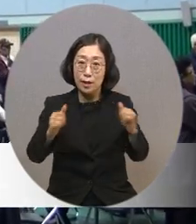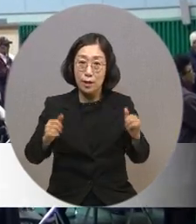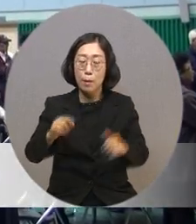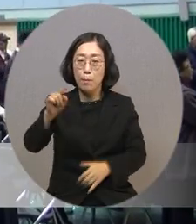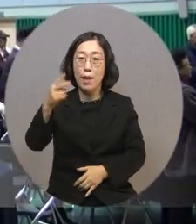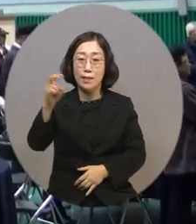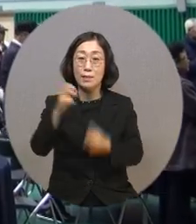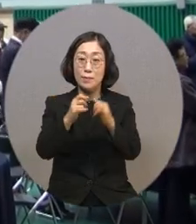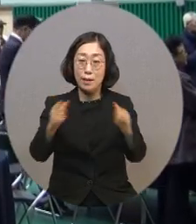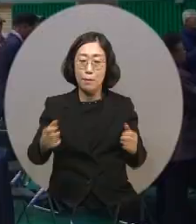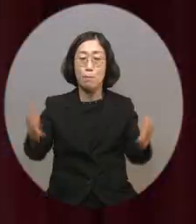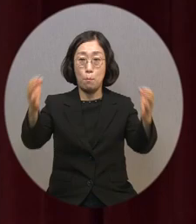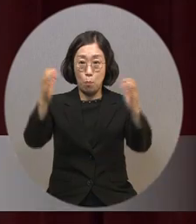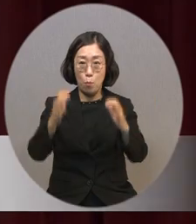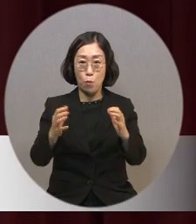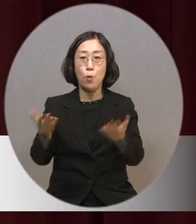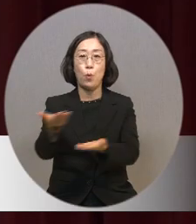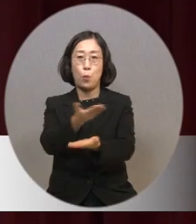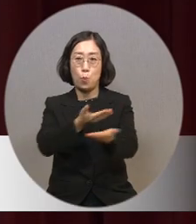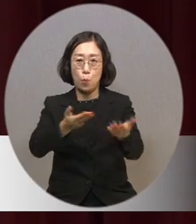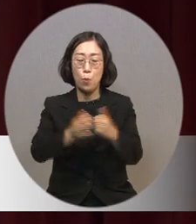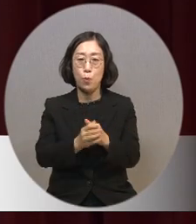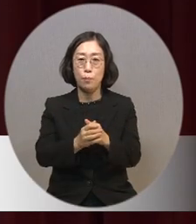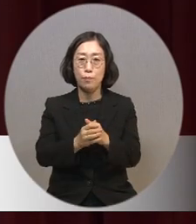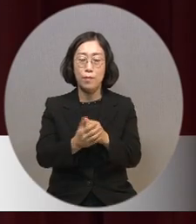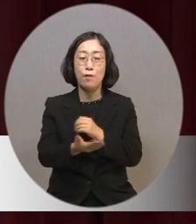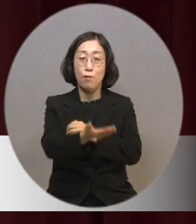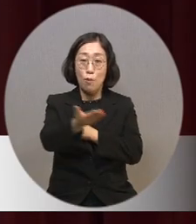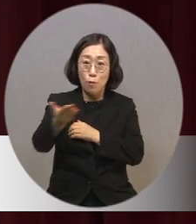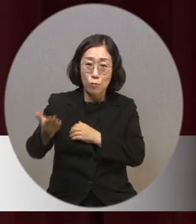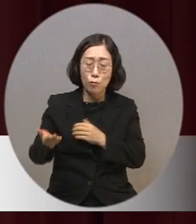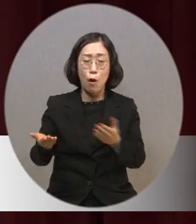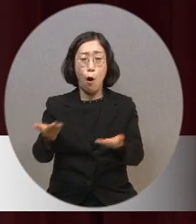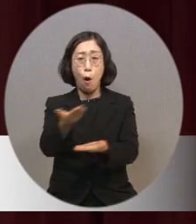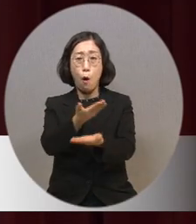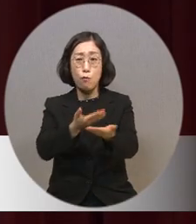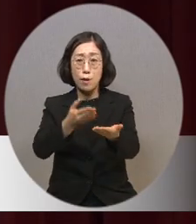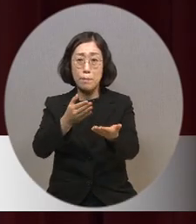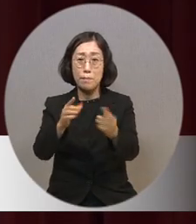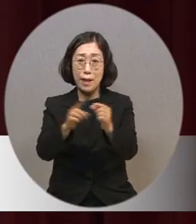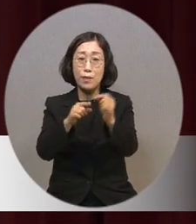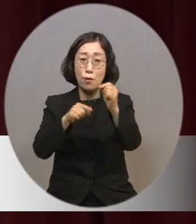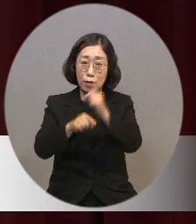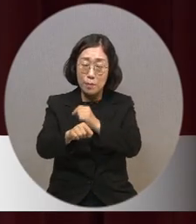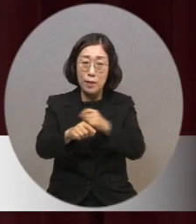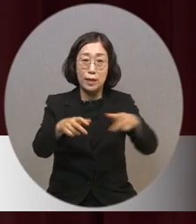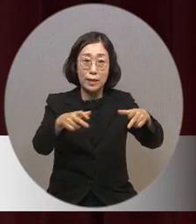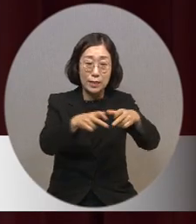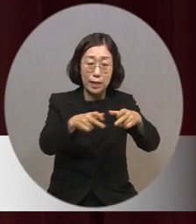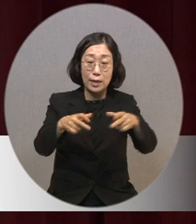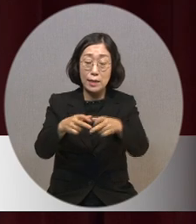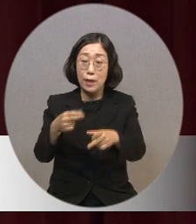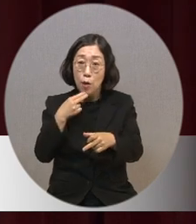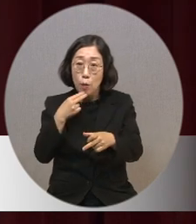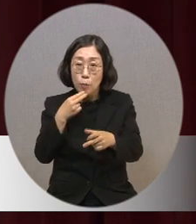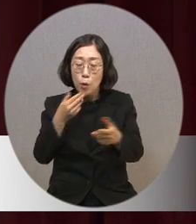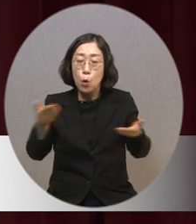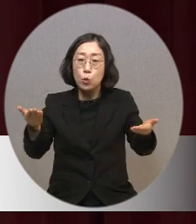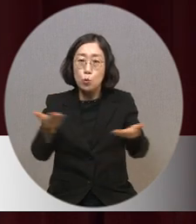시민이 한자리에 모였습니다. 여러분, 어울림은 장애인과 비장애인이